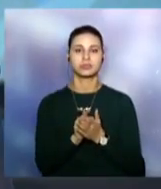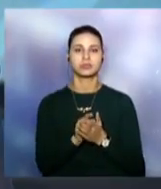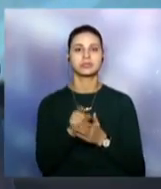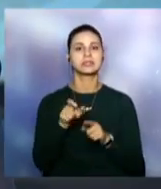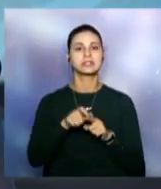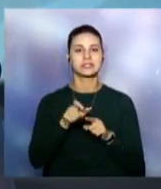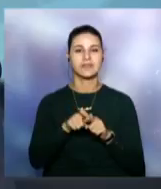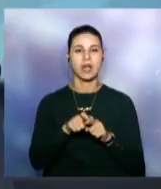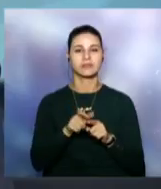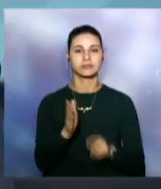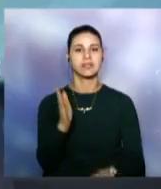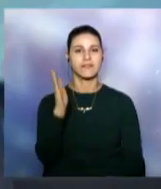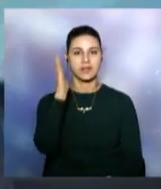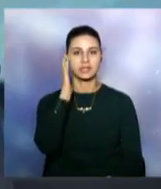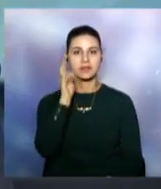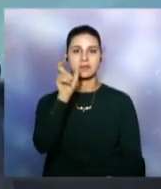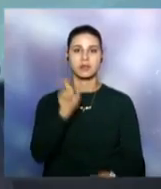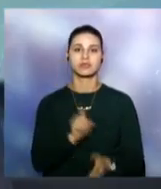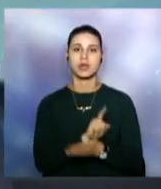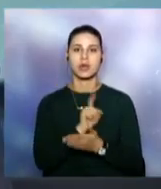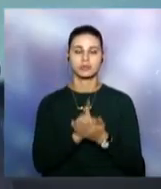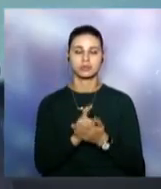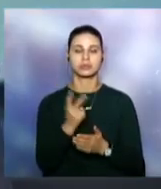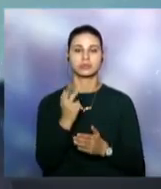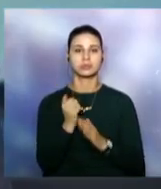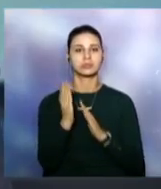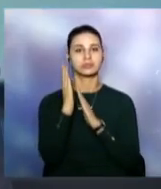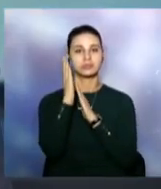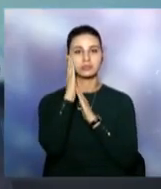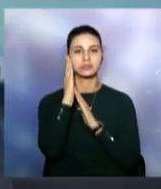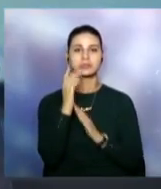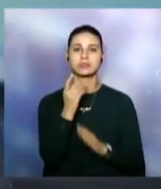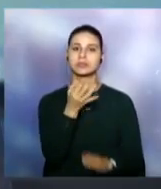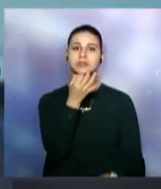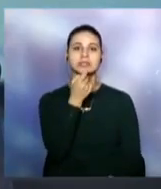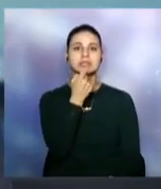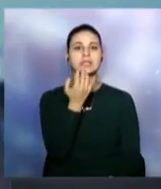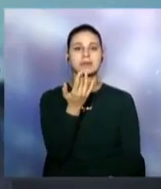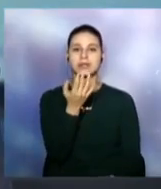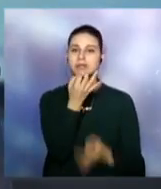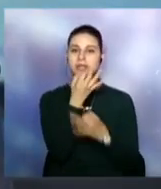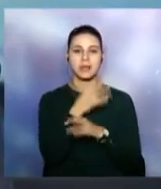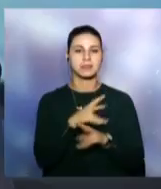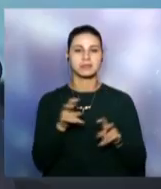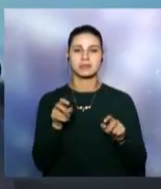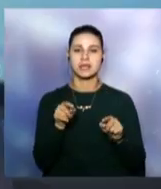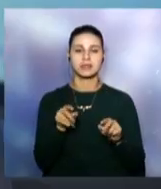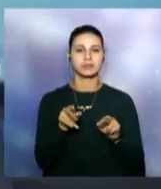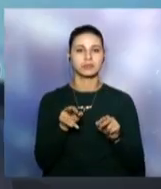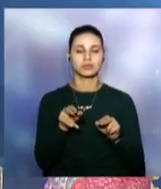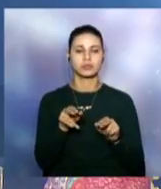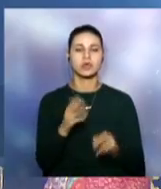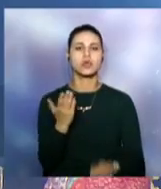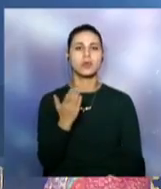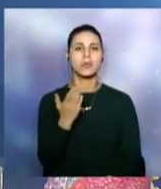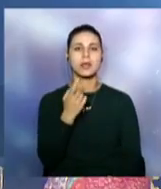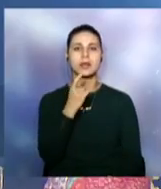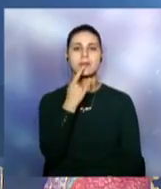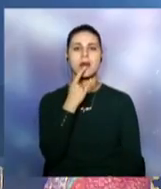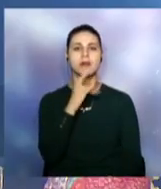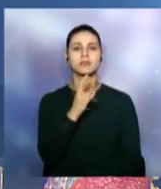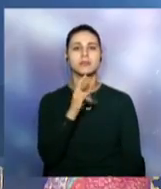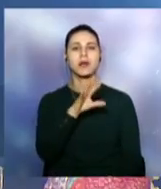სედაცია, ანუ ვაძინებთ დიახ, სედაციის ქვეშ. ასაკის მიუხედავად ბატონო. აბსოლუტურად დიახ, რა თქმა უნდა. ჩვენი ის ანესთეზია. რომელი ასაკის ბავშვებს